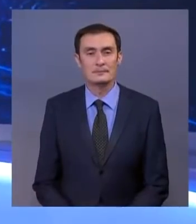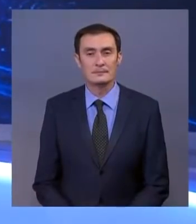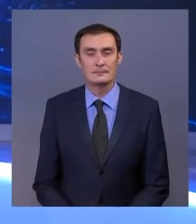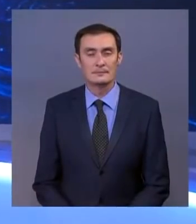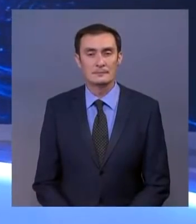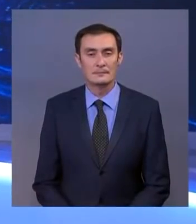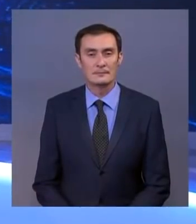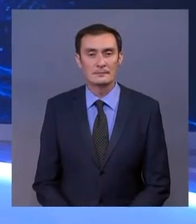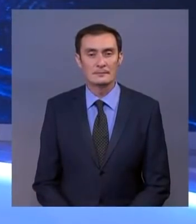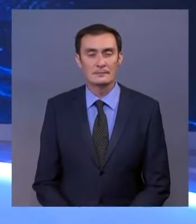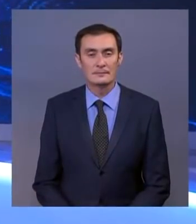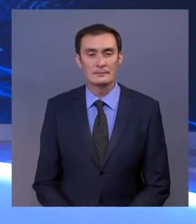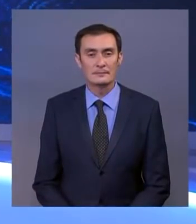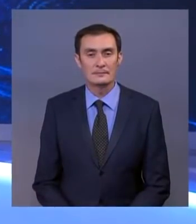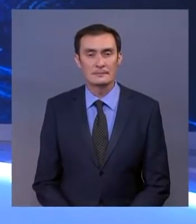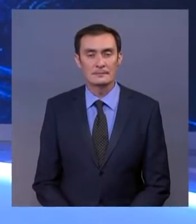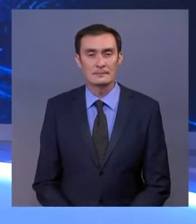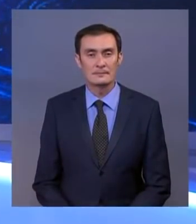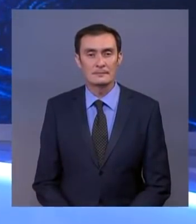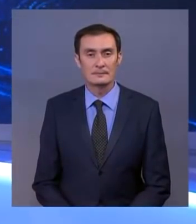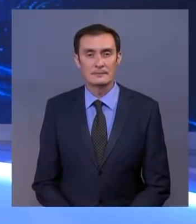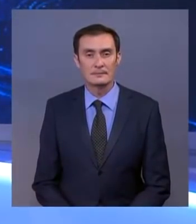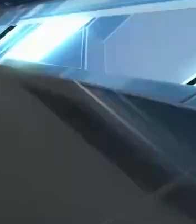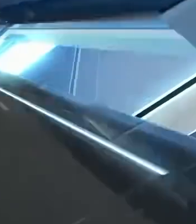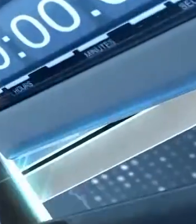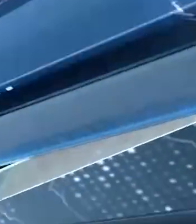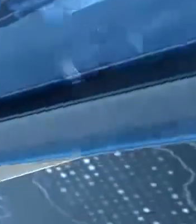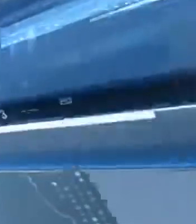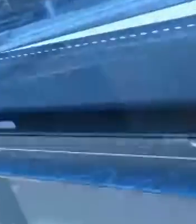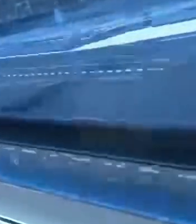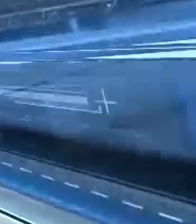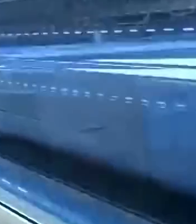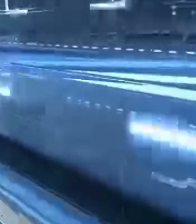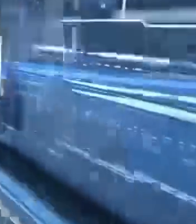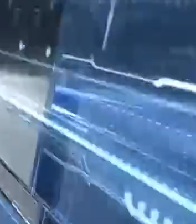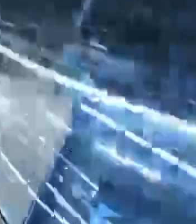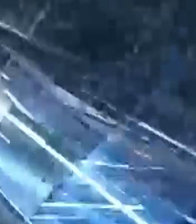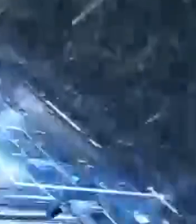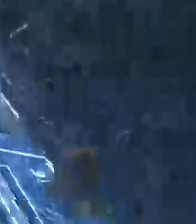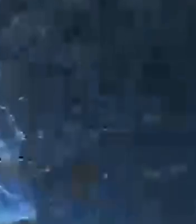информационных выпусках на телеканале Хабар 24. Всего доброго.